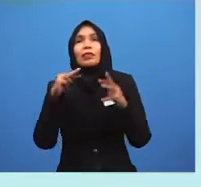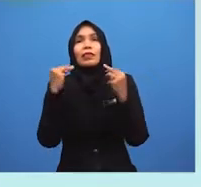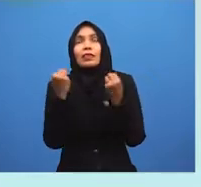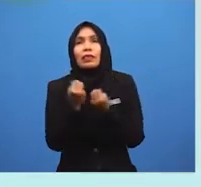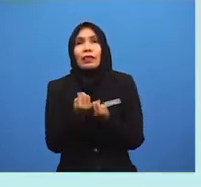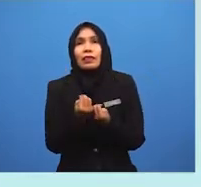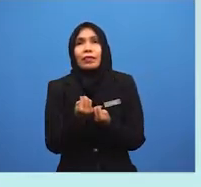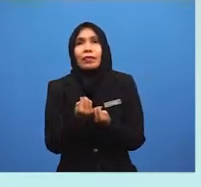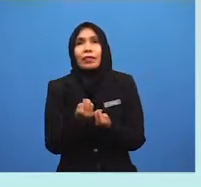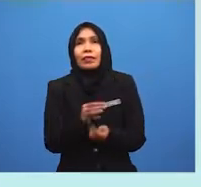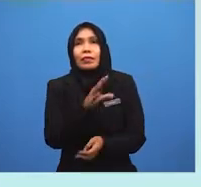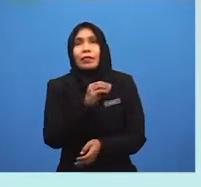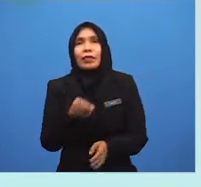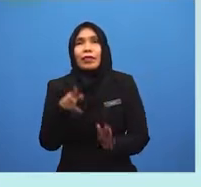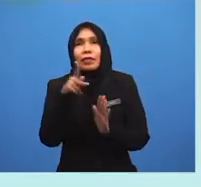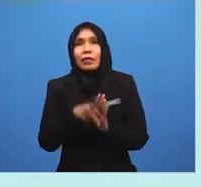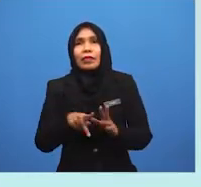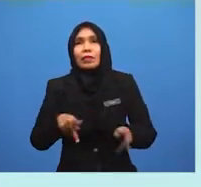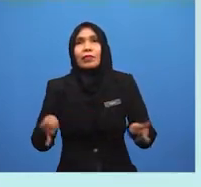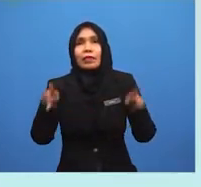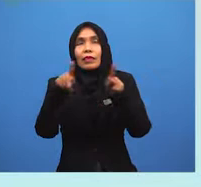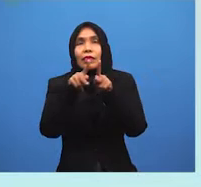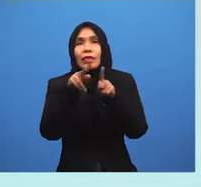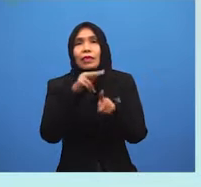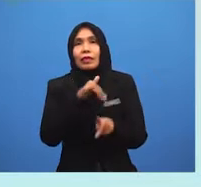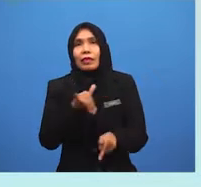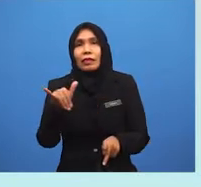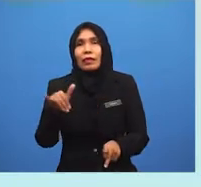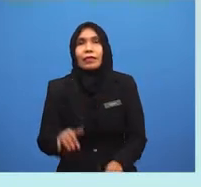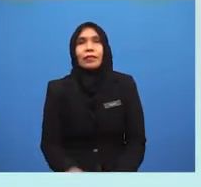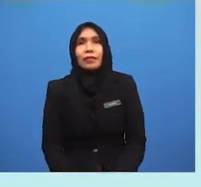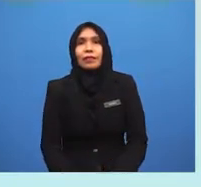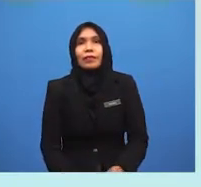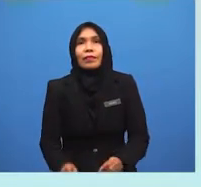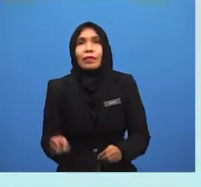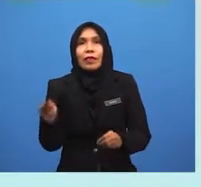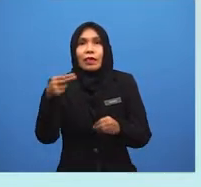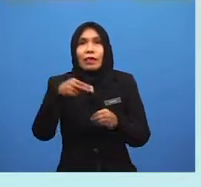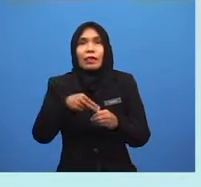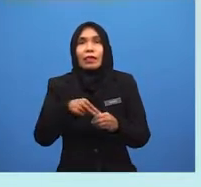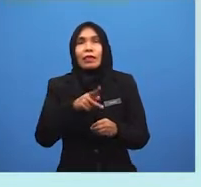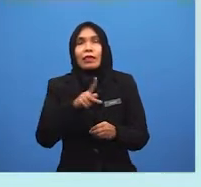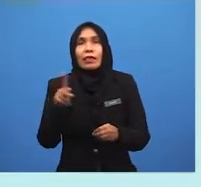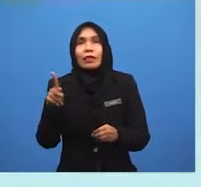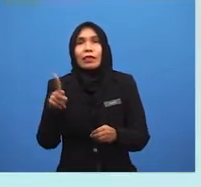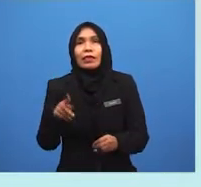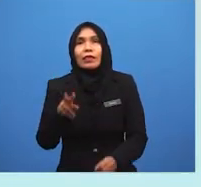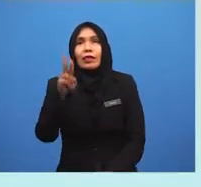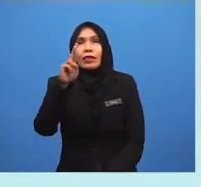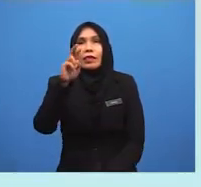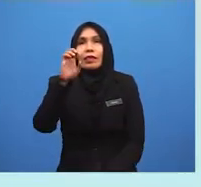setempat dan kepentingannya. Yang ketiga, hasilkan refleksi